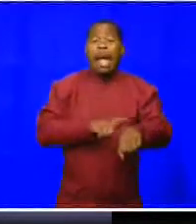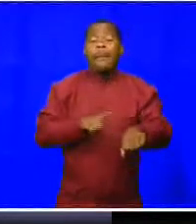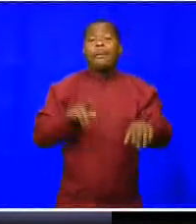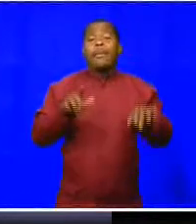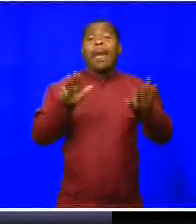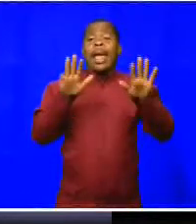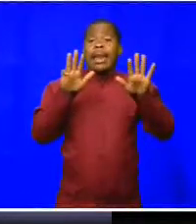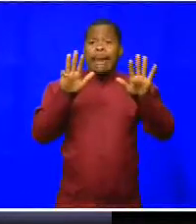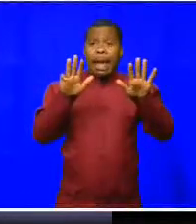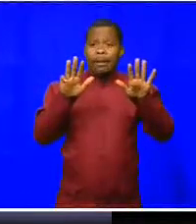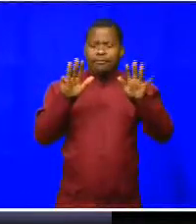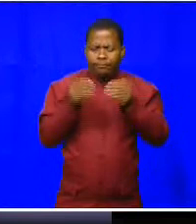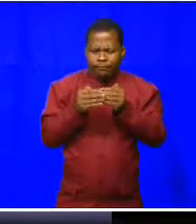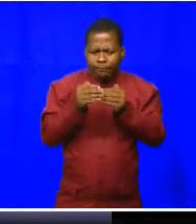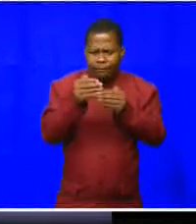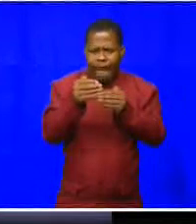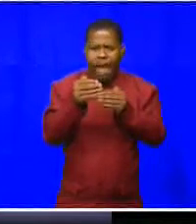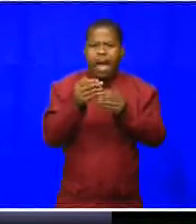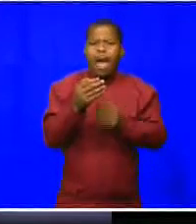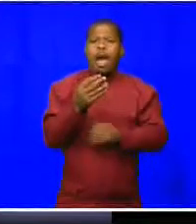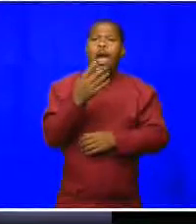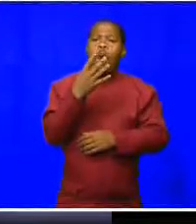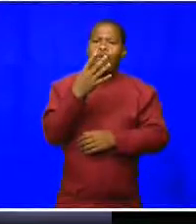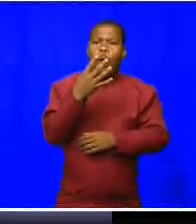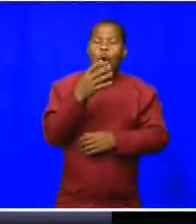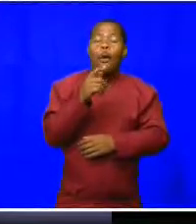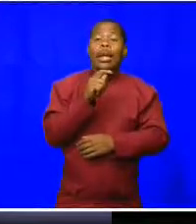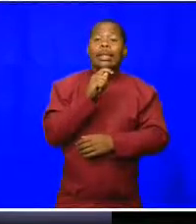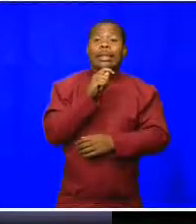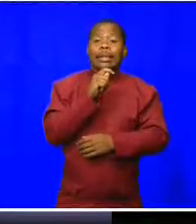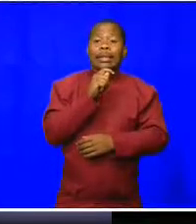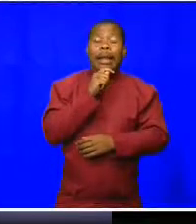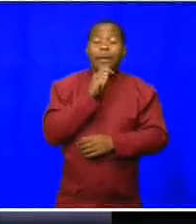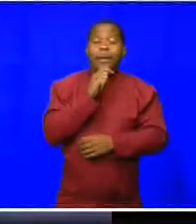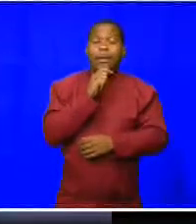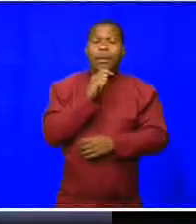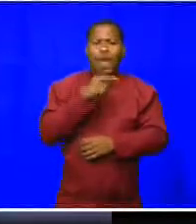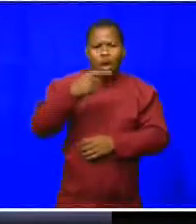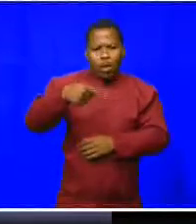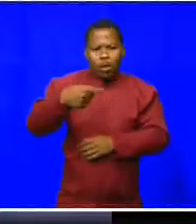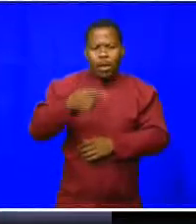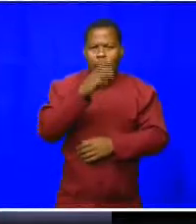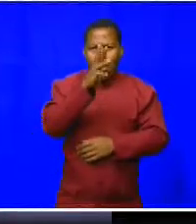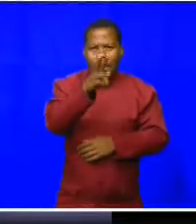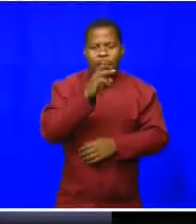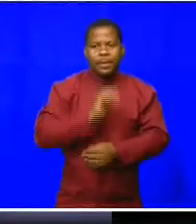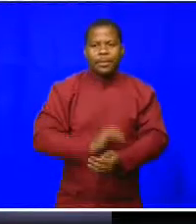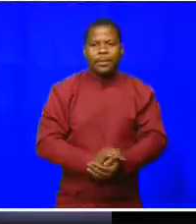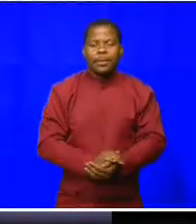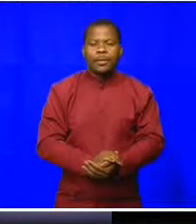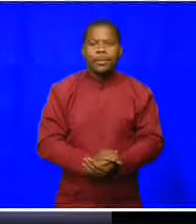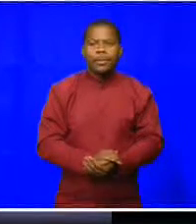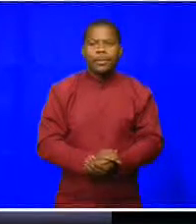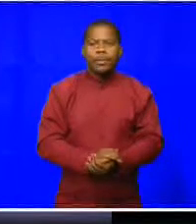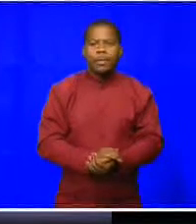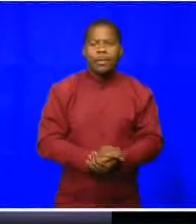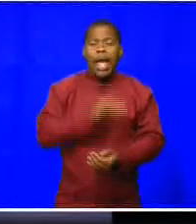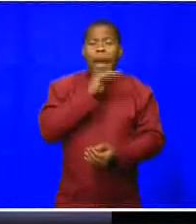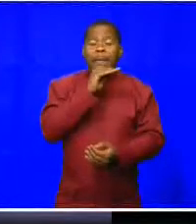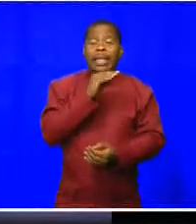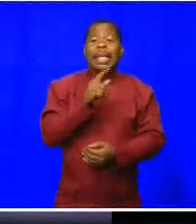ebusuku vele selokhu yaqala kusukela ngesimbi yemfica kuze kuyoba yensimbi yesihlanu